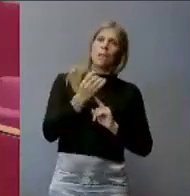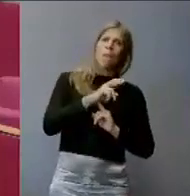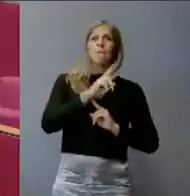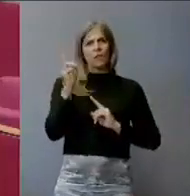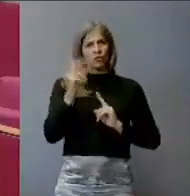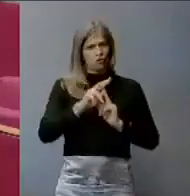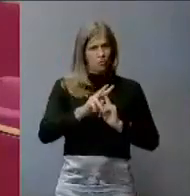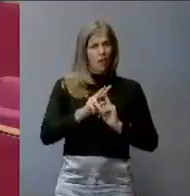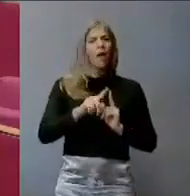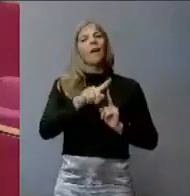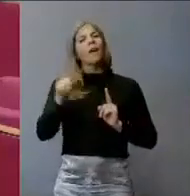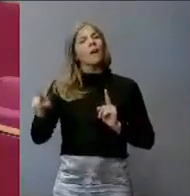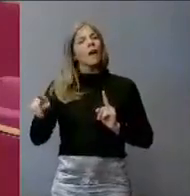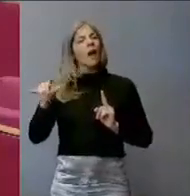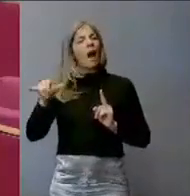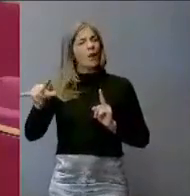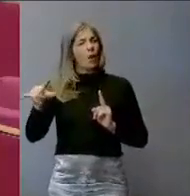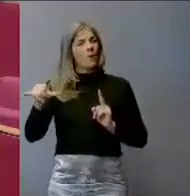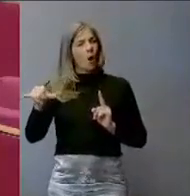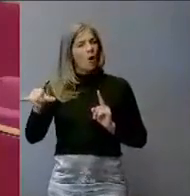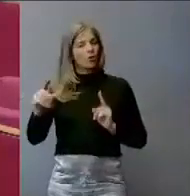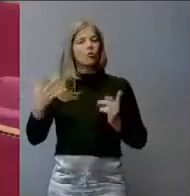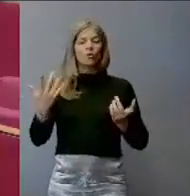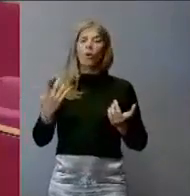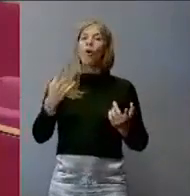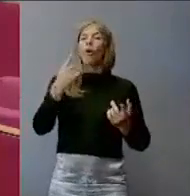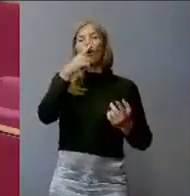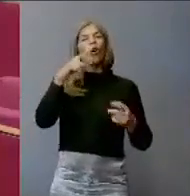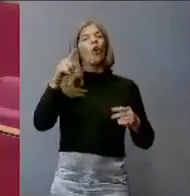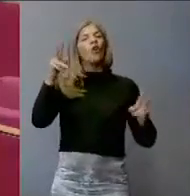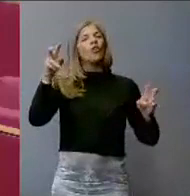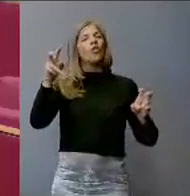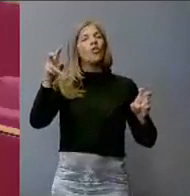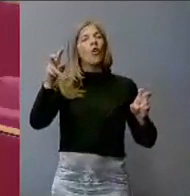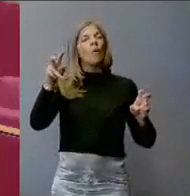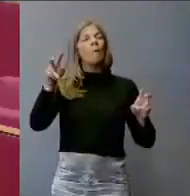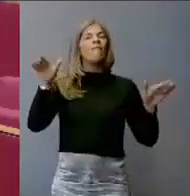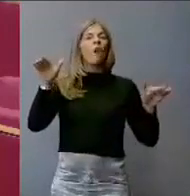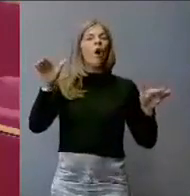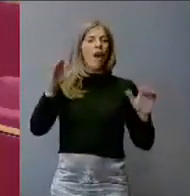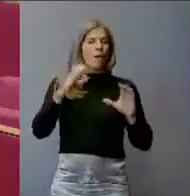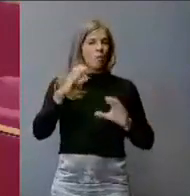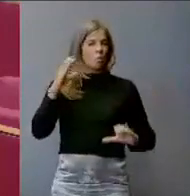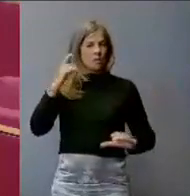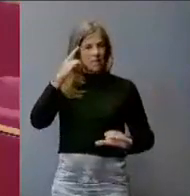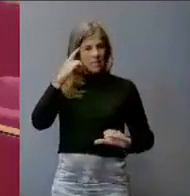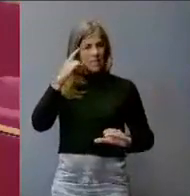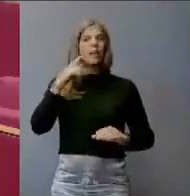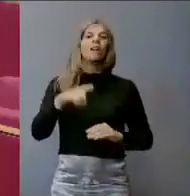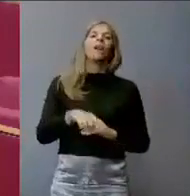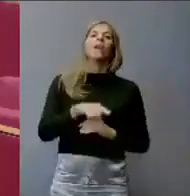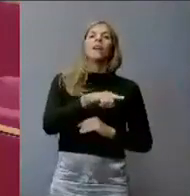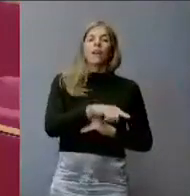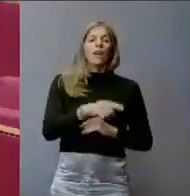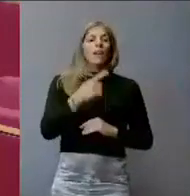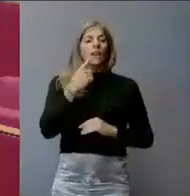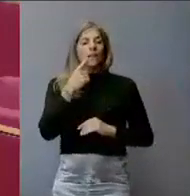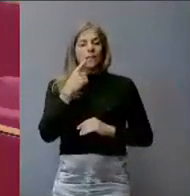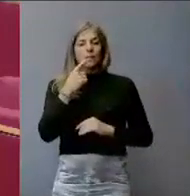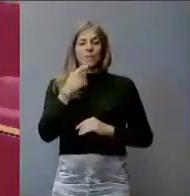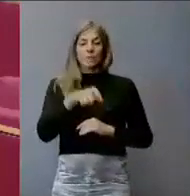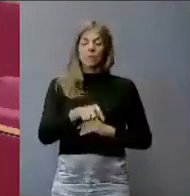il servizio bull volabus è sempre stato considerato un importante collegamento che permetteva sia ai pendolari e cittadini